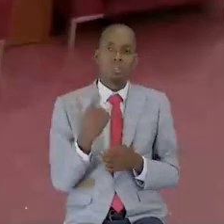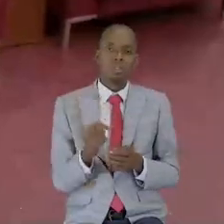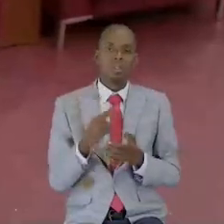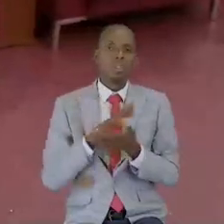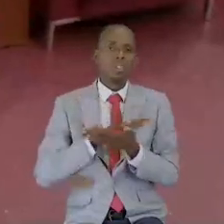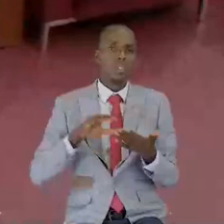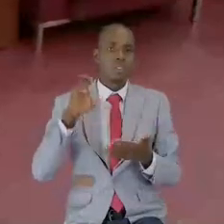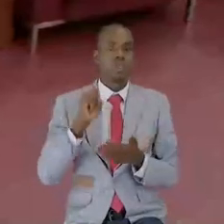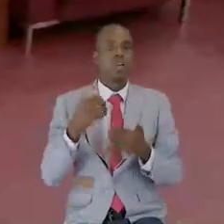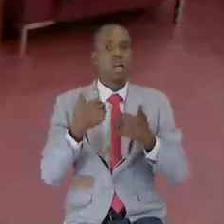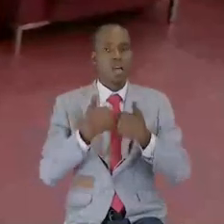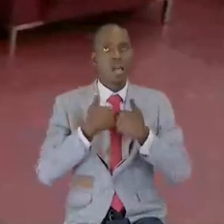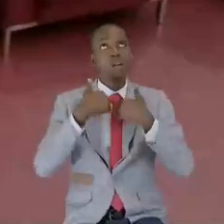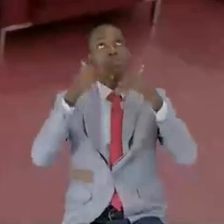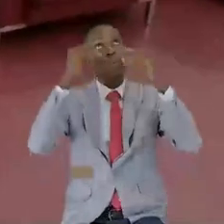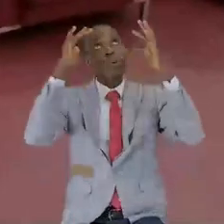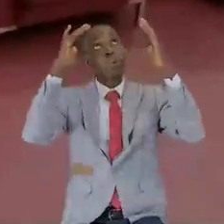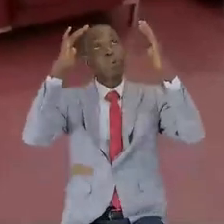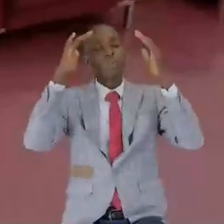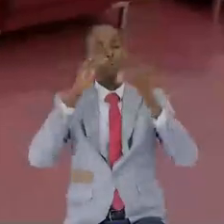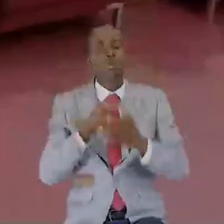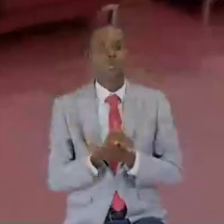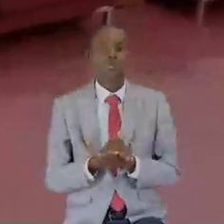Le juste a d'espérance.